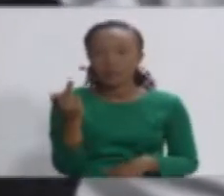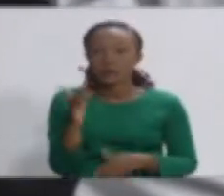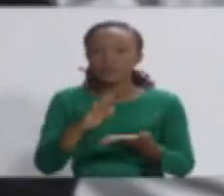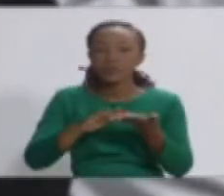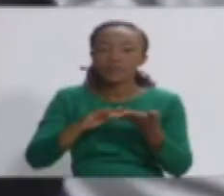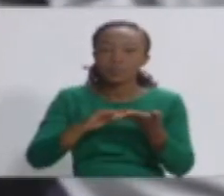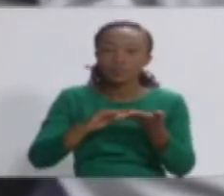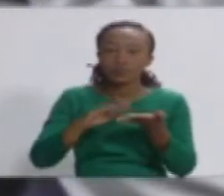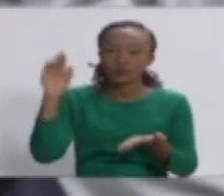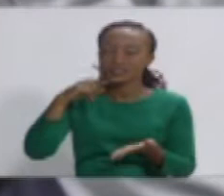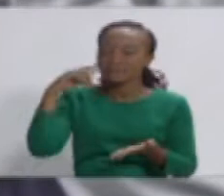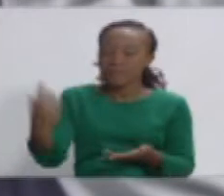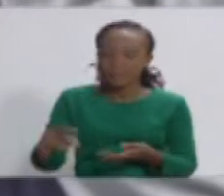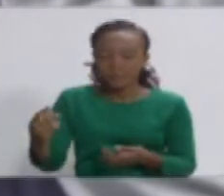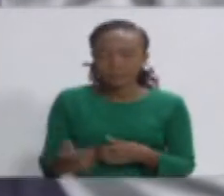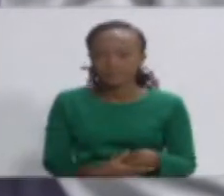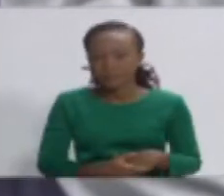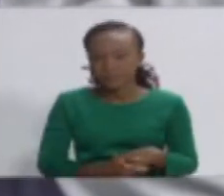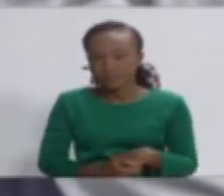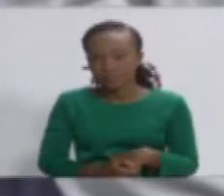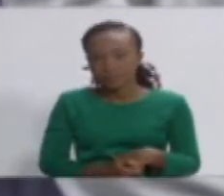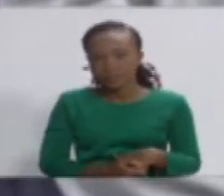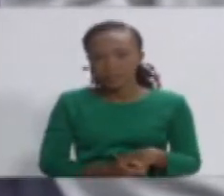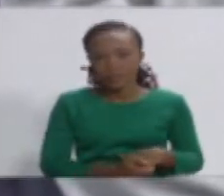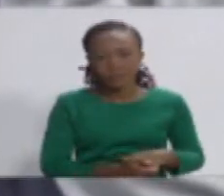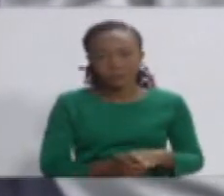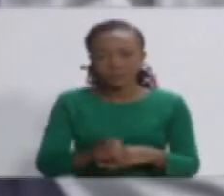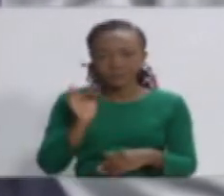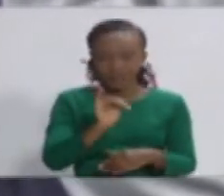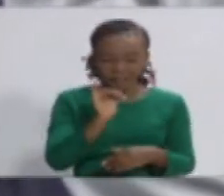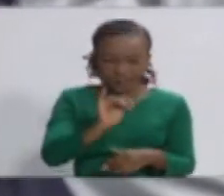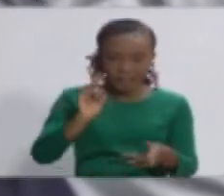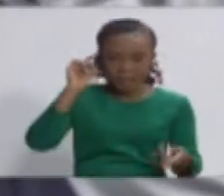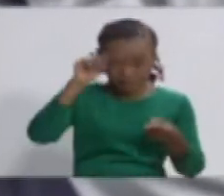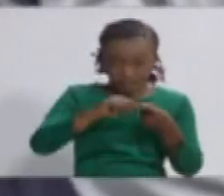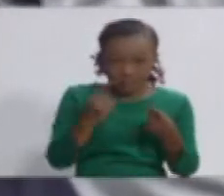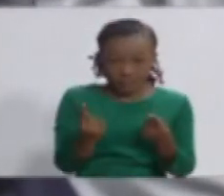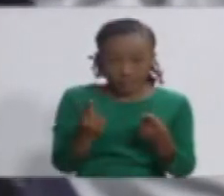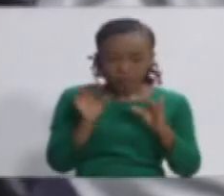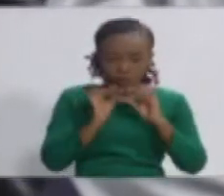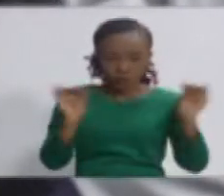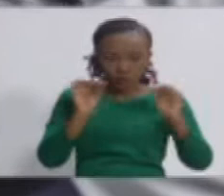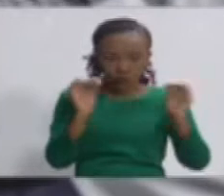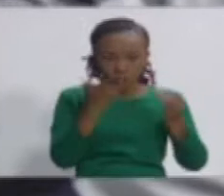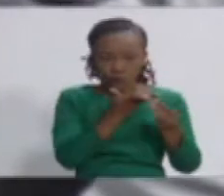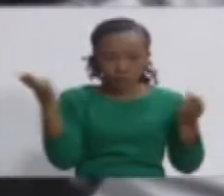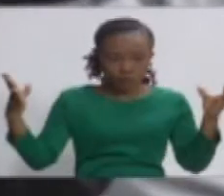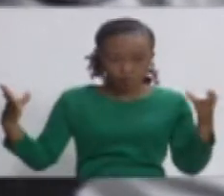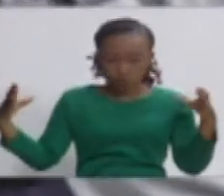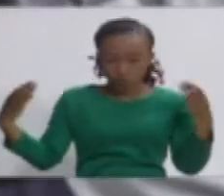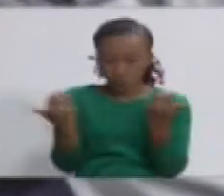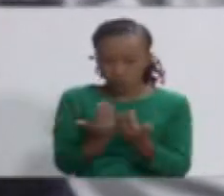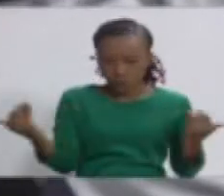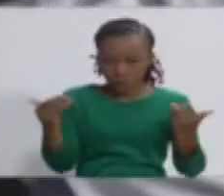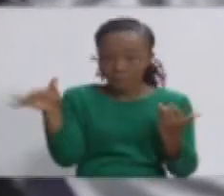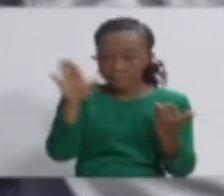most regrettable. Community teaching was meant to teach those children in the locality where